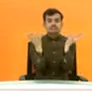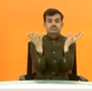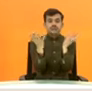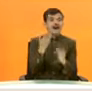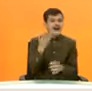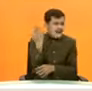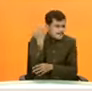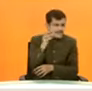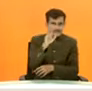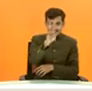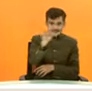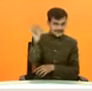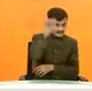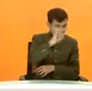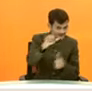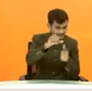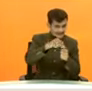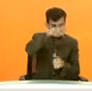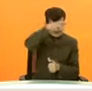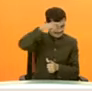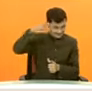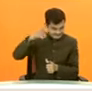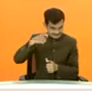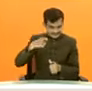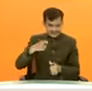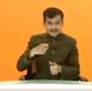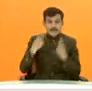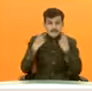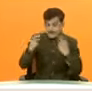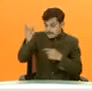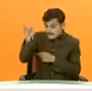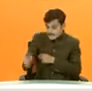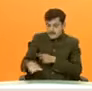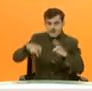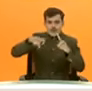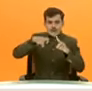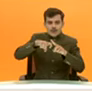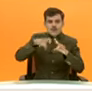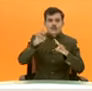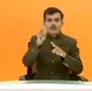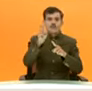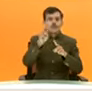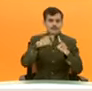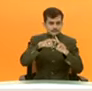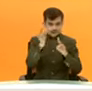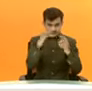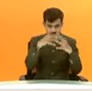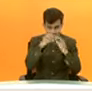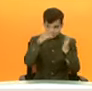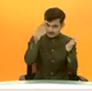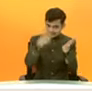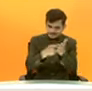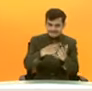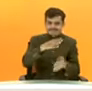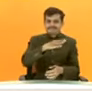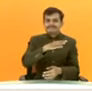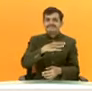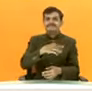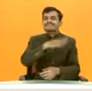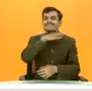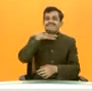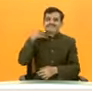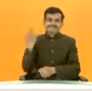1857 की क्रांति के महान नायक बाबू वीर कुंवर सिंह जी की पुण्यतिथि भी मनाई है। बिहार के इन